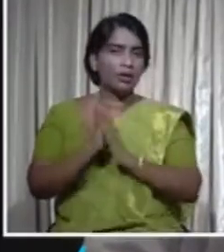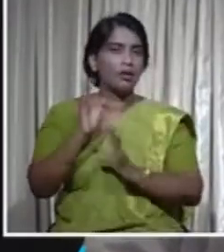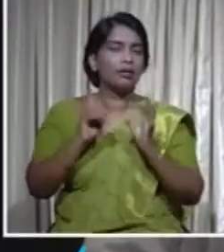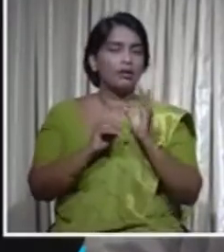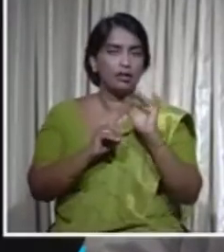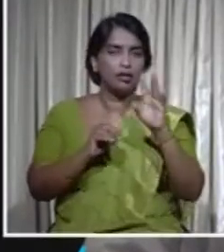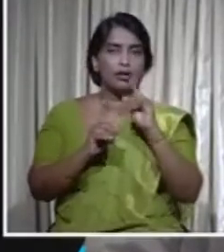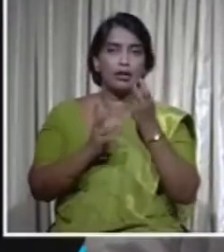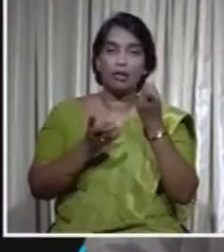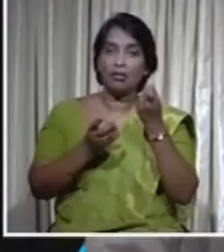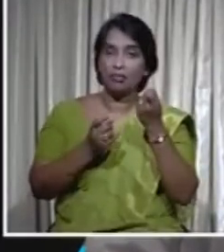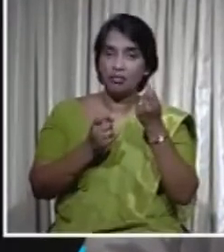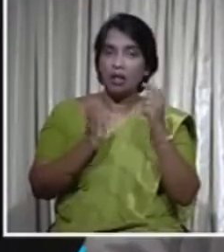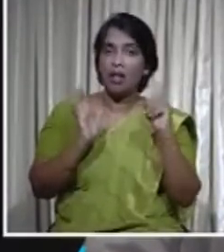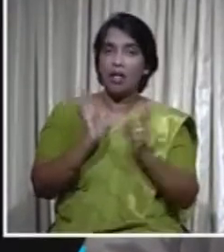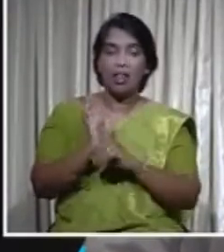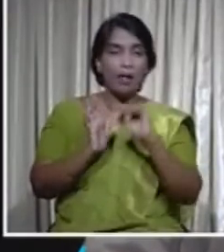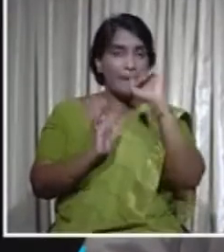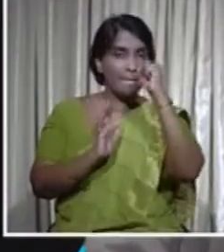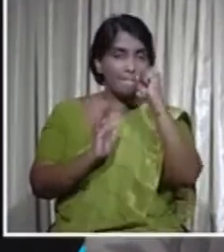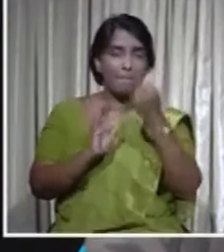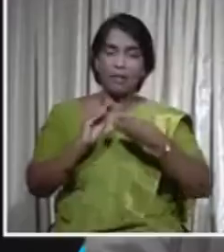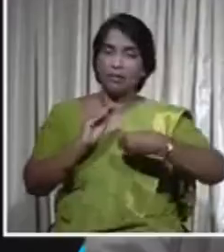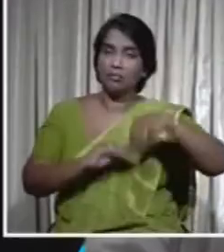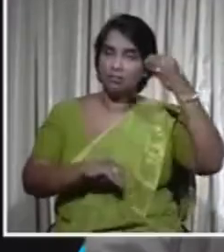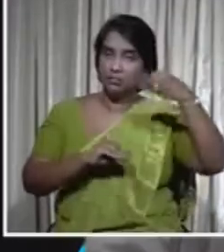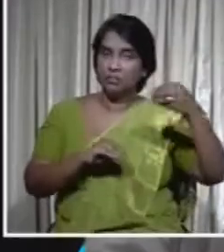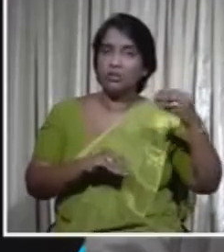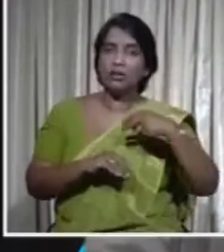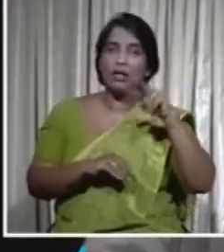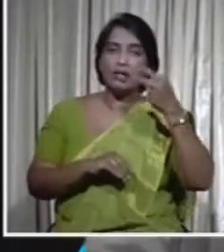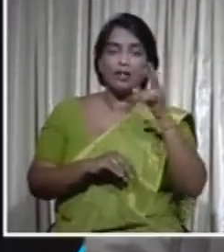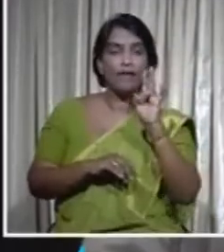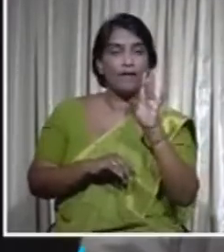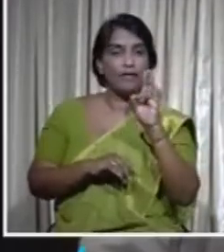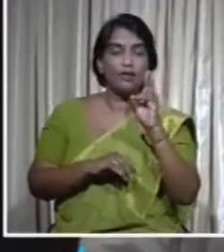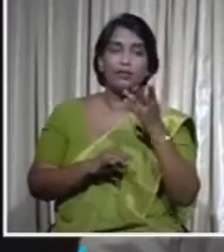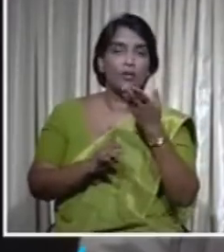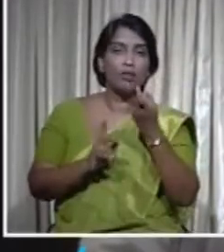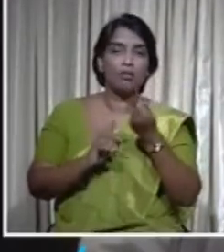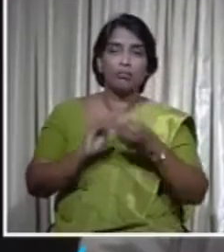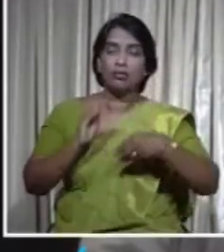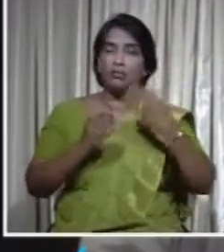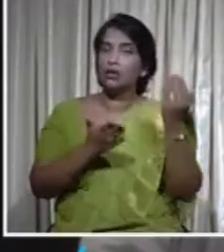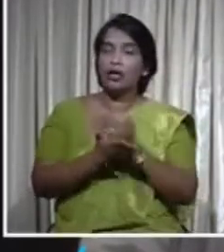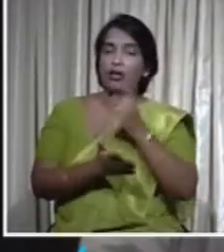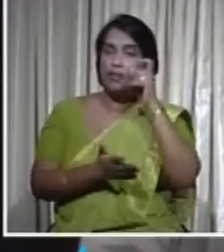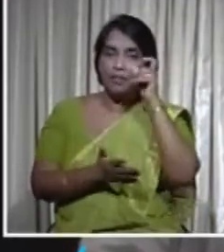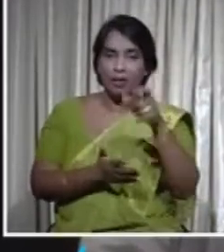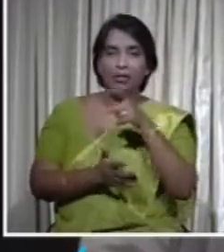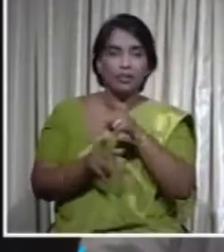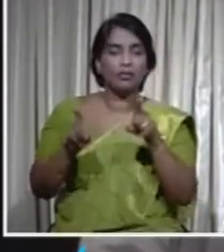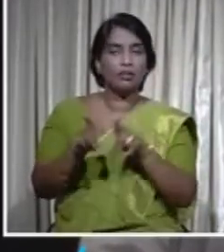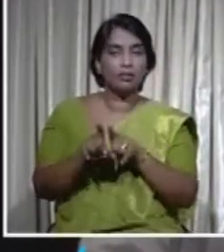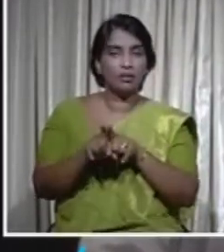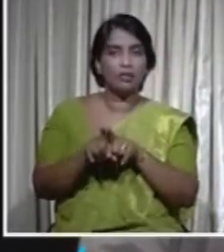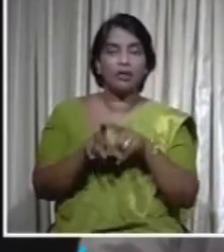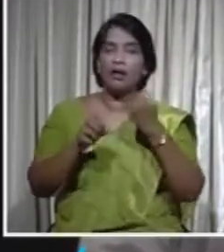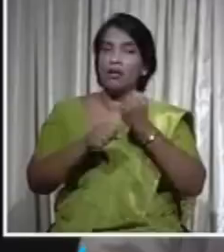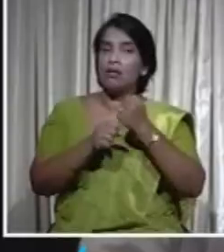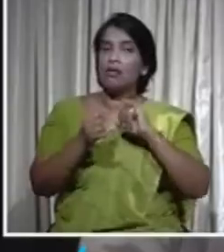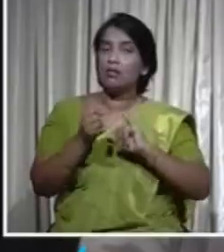நிகழ்வுகள் இடம்பெறுகின்றன. எனினும் இலங்கையில் இனங்களுக்கிடையில் குரோதத்தை ஏற்படுத்த நிகழ்வுகள் மேற்கொள்ளப்படுவதற்கு இதுவே